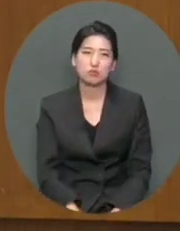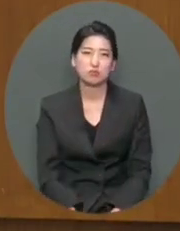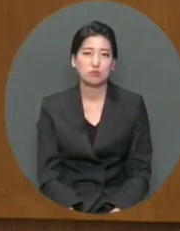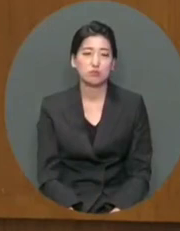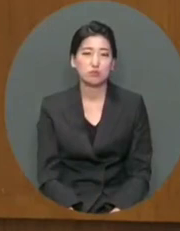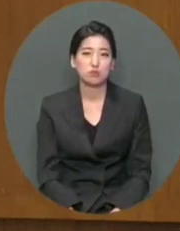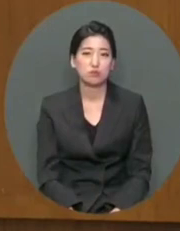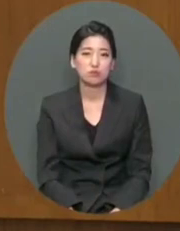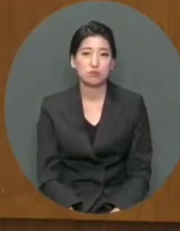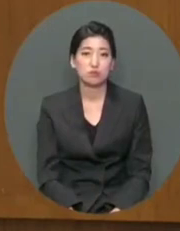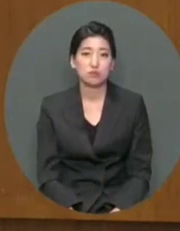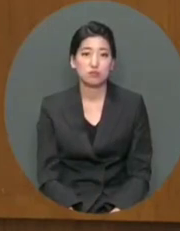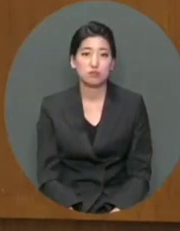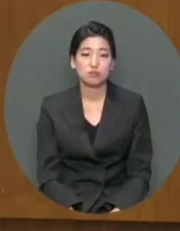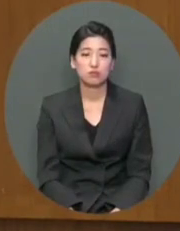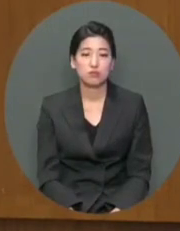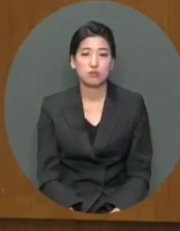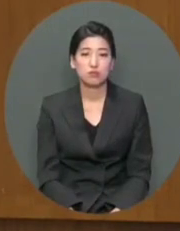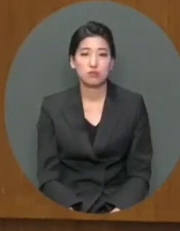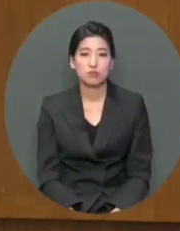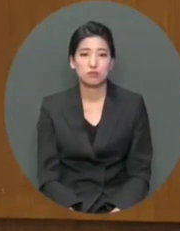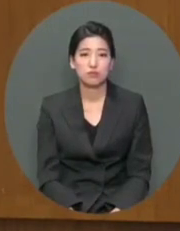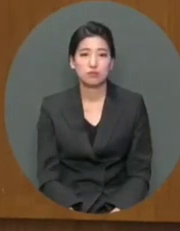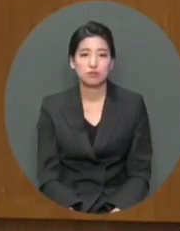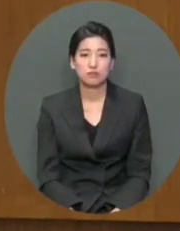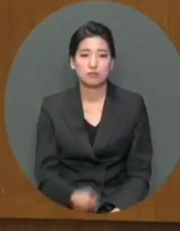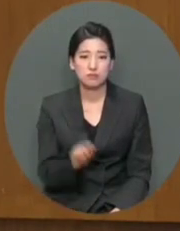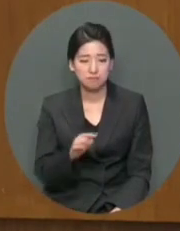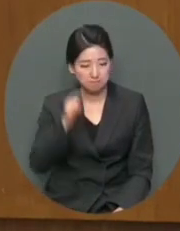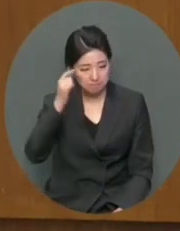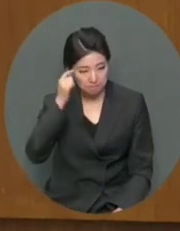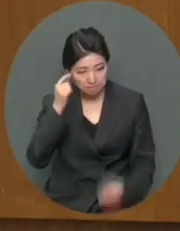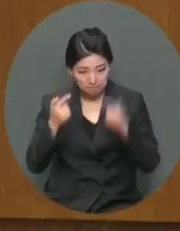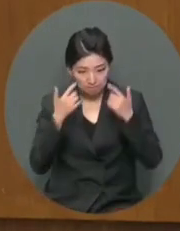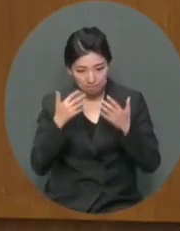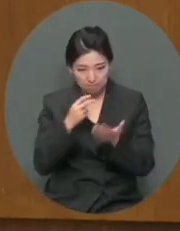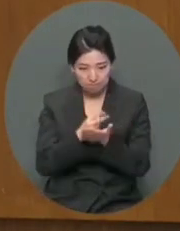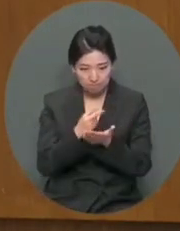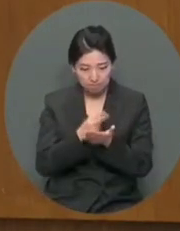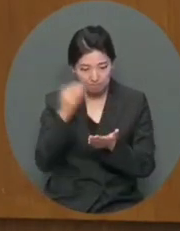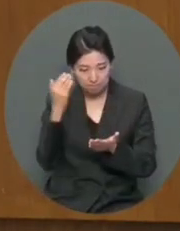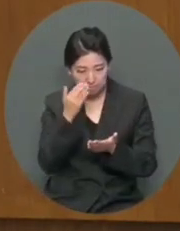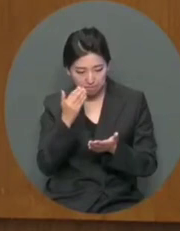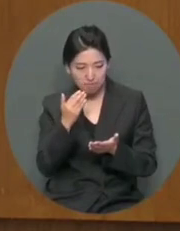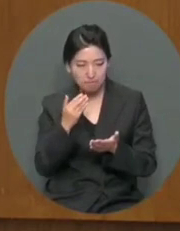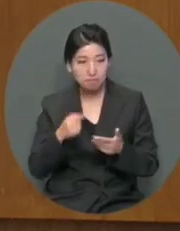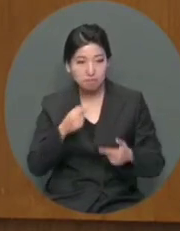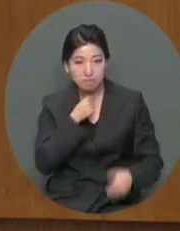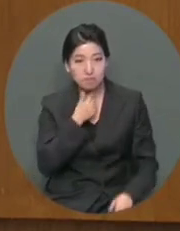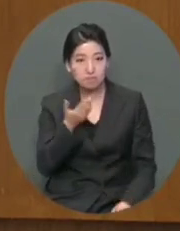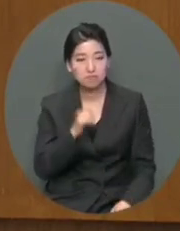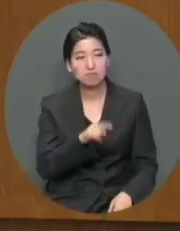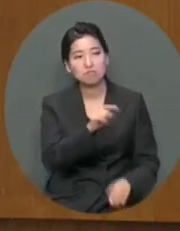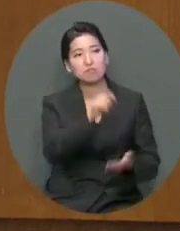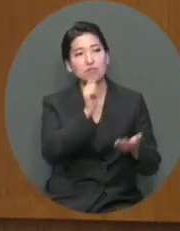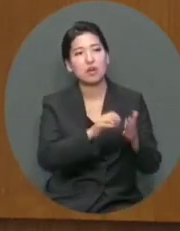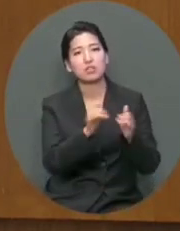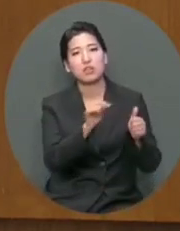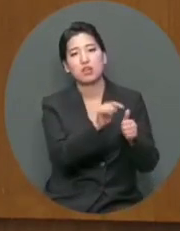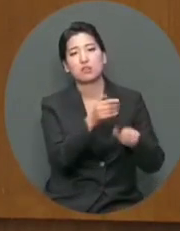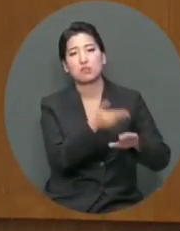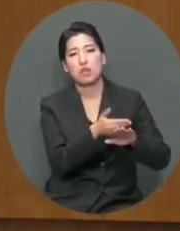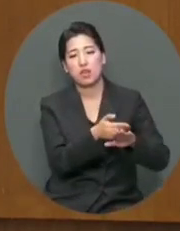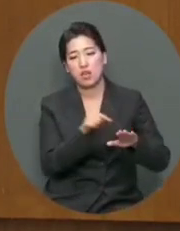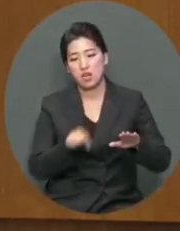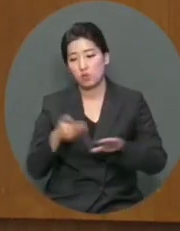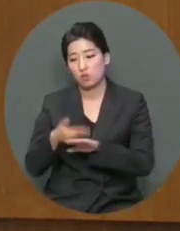배속되어 판결하기 때문에 아무리 객관성을 추구하더라도 다른 사람이 담당하기 때문에 실제로는 또